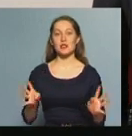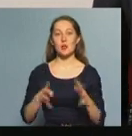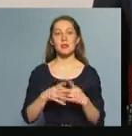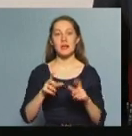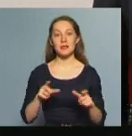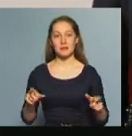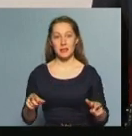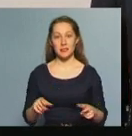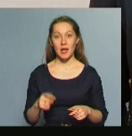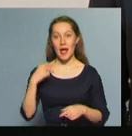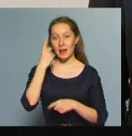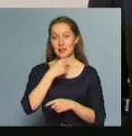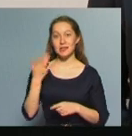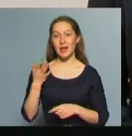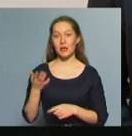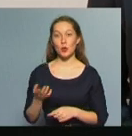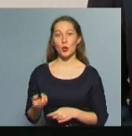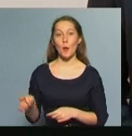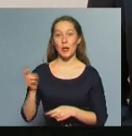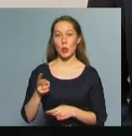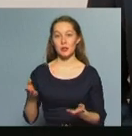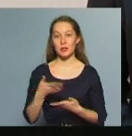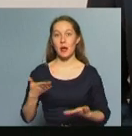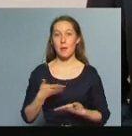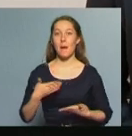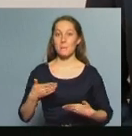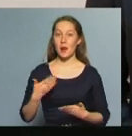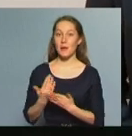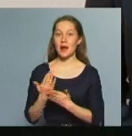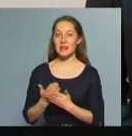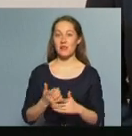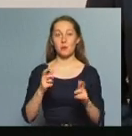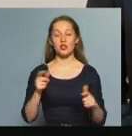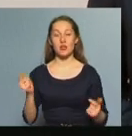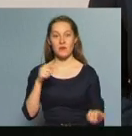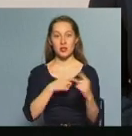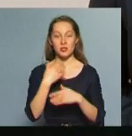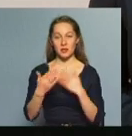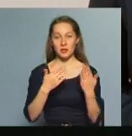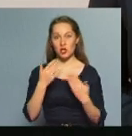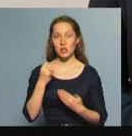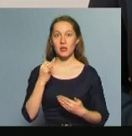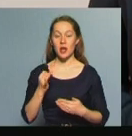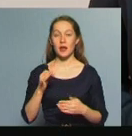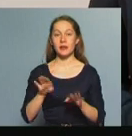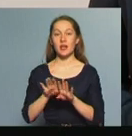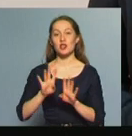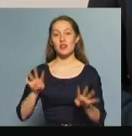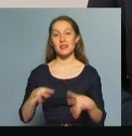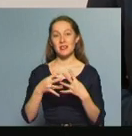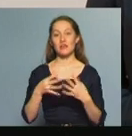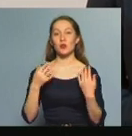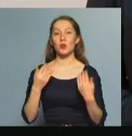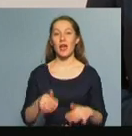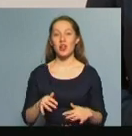лица, которые к нам поступают, мы, во-первых, стараемся показать им человеческое отношение, во-вторых, восстановить утраченные